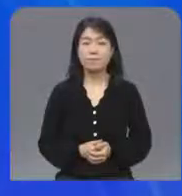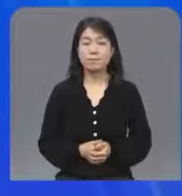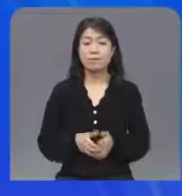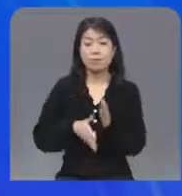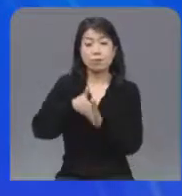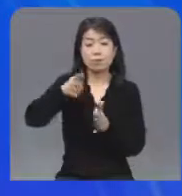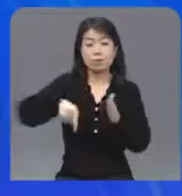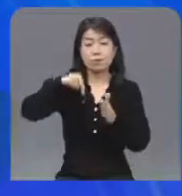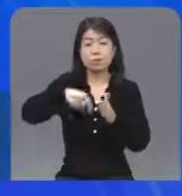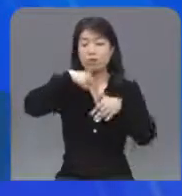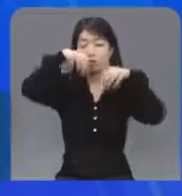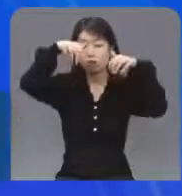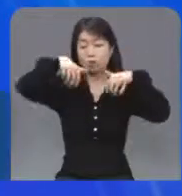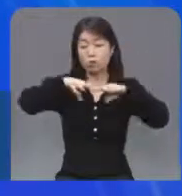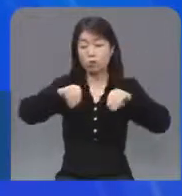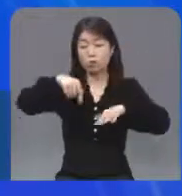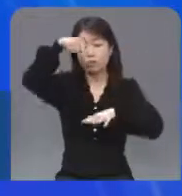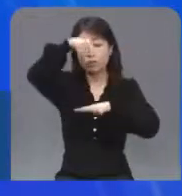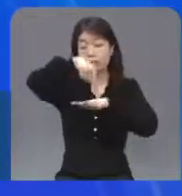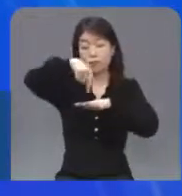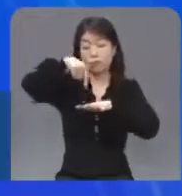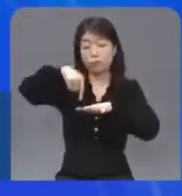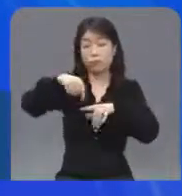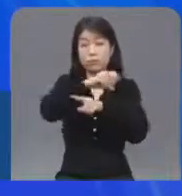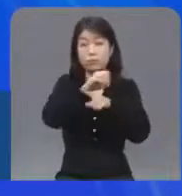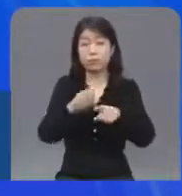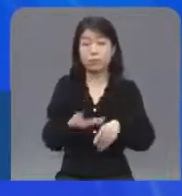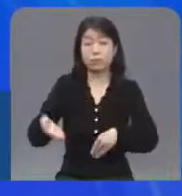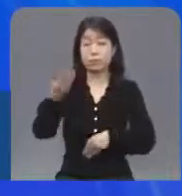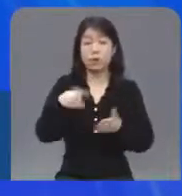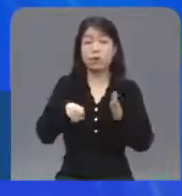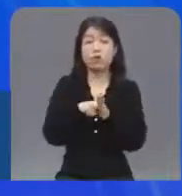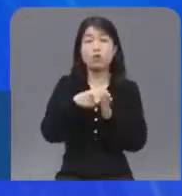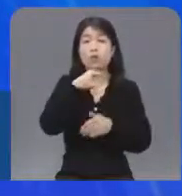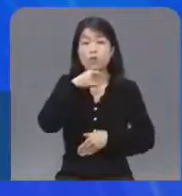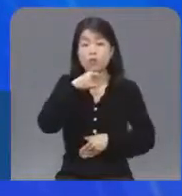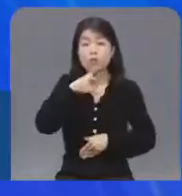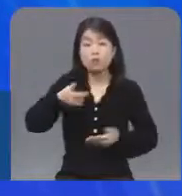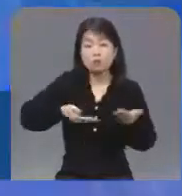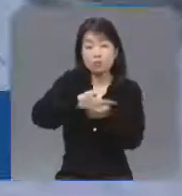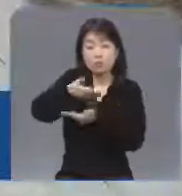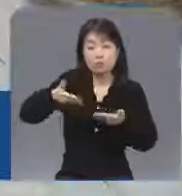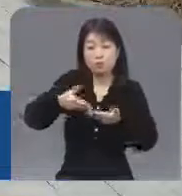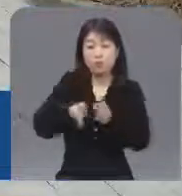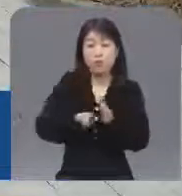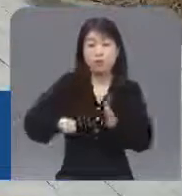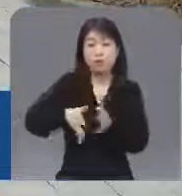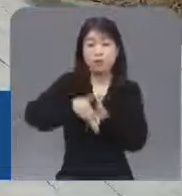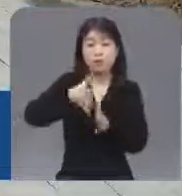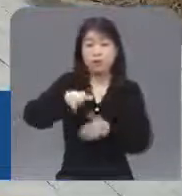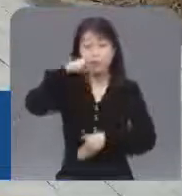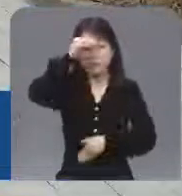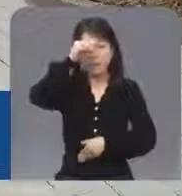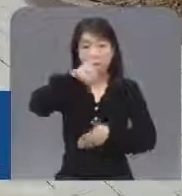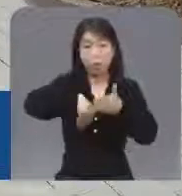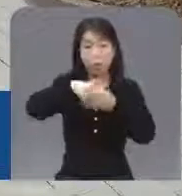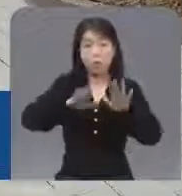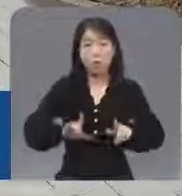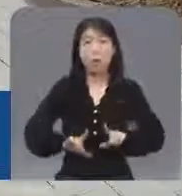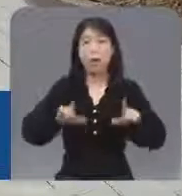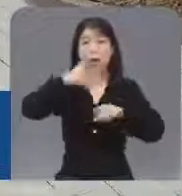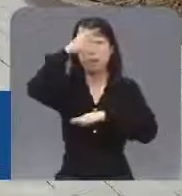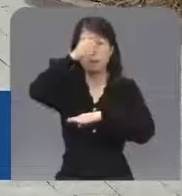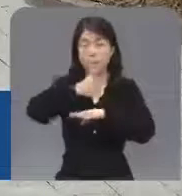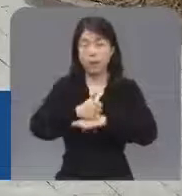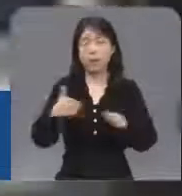도심 지역의 빗물에 땅속 침투 u 를 높이기 위한 물 순환 선도 도시 시범사업 공사가 올해 말에 완공 됩니다